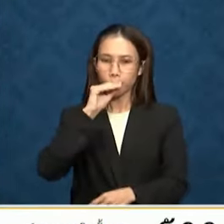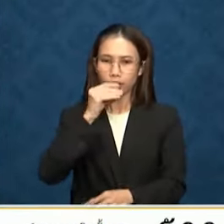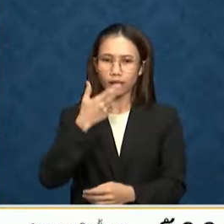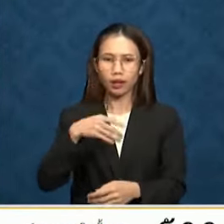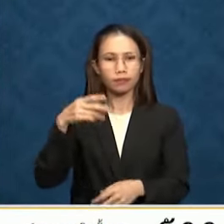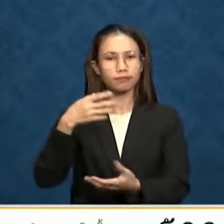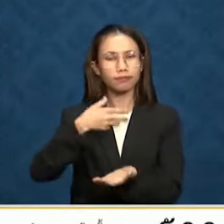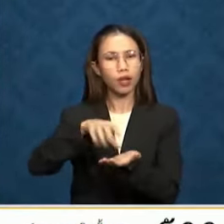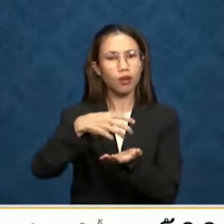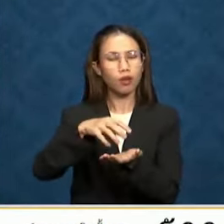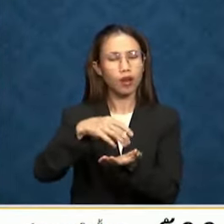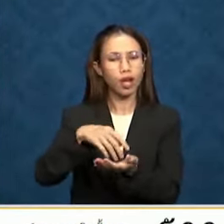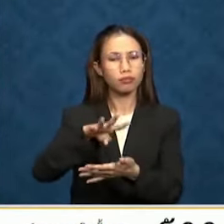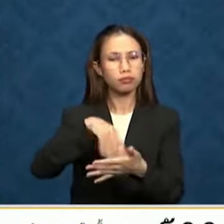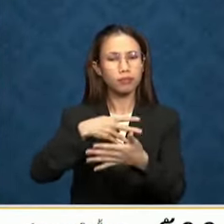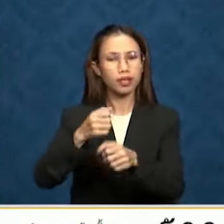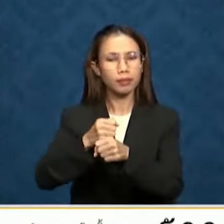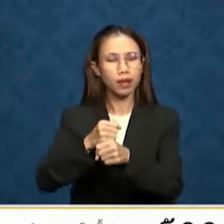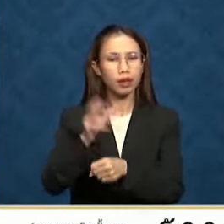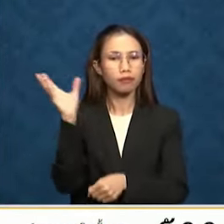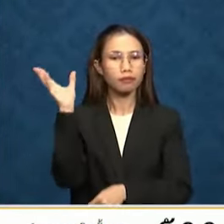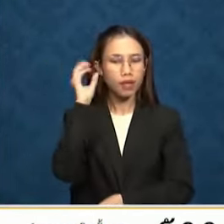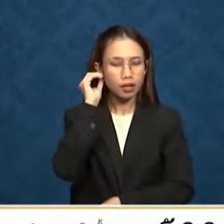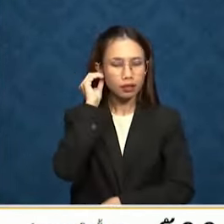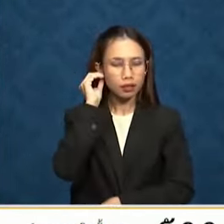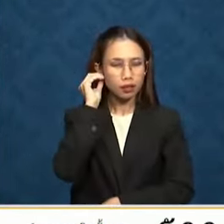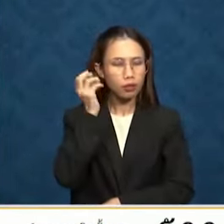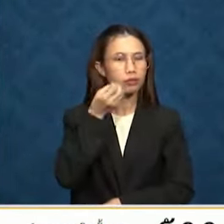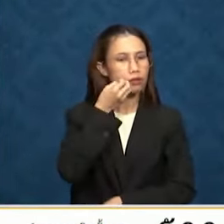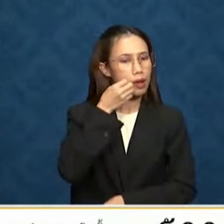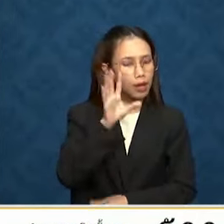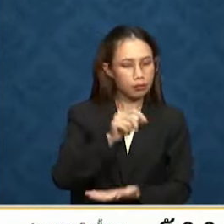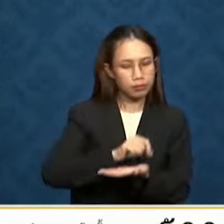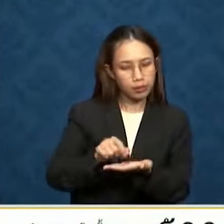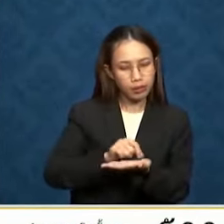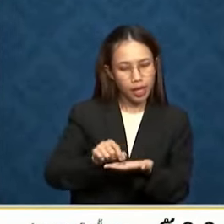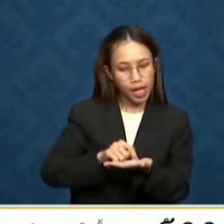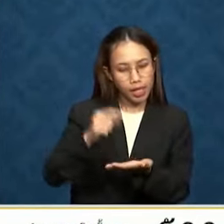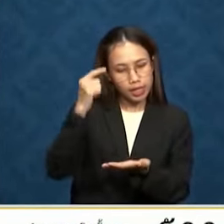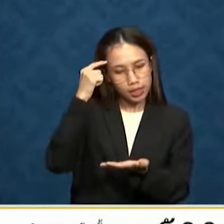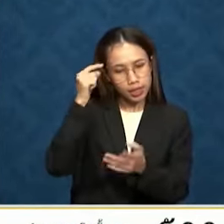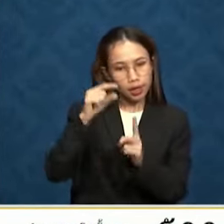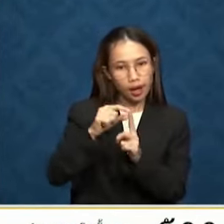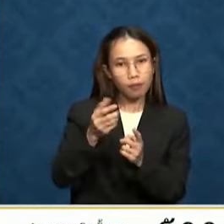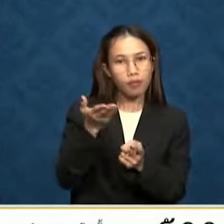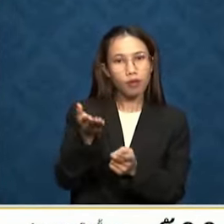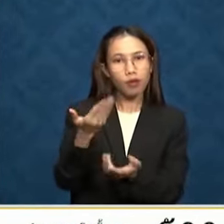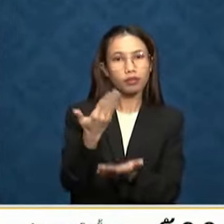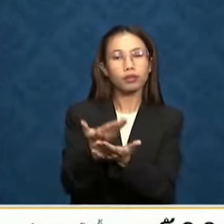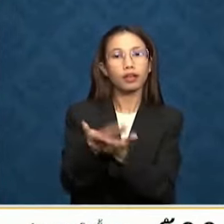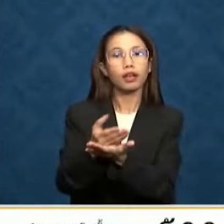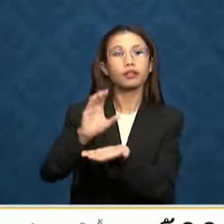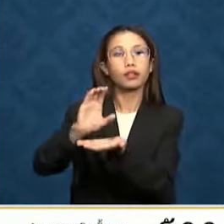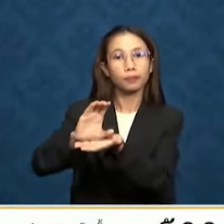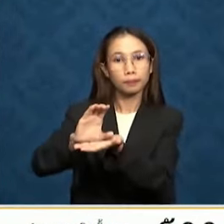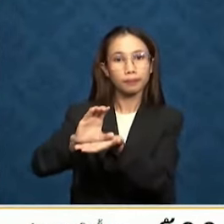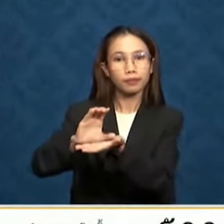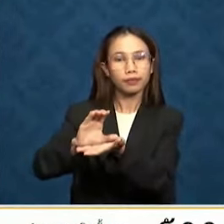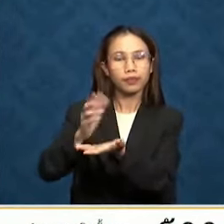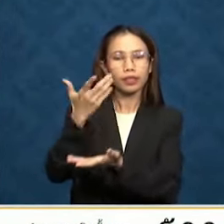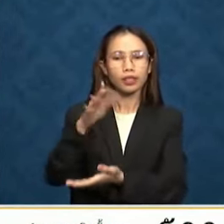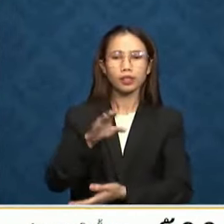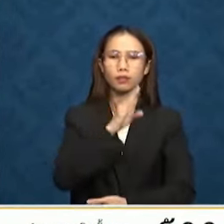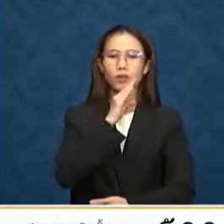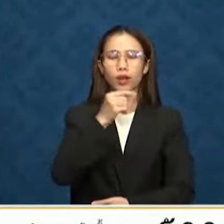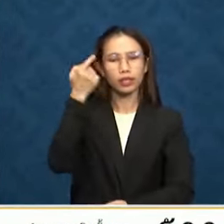กรอบหรือเป้าหมายอะไรนะคะแล้วก็กลับมานั่งเขียนเป็นคำของบประมาณค่ะซึ่งพอท่านนะ